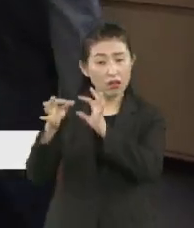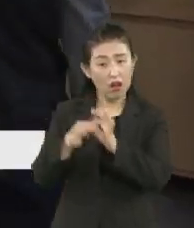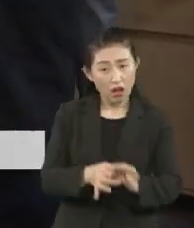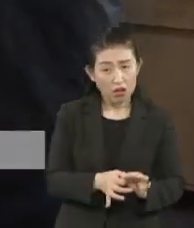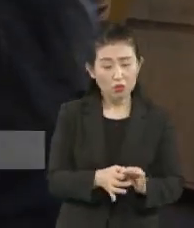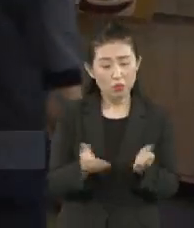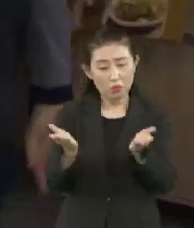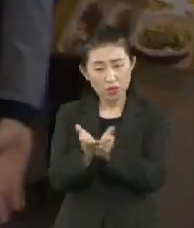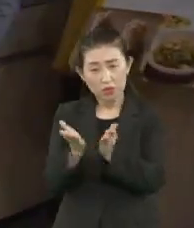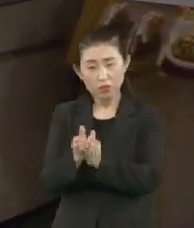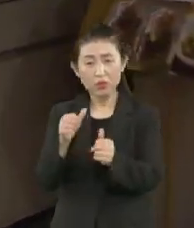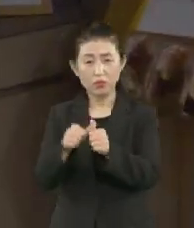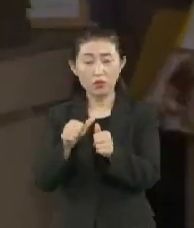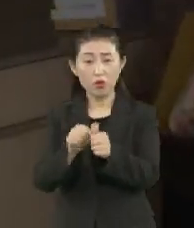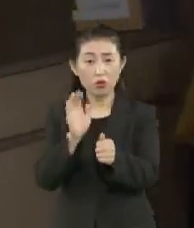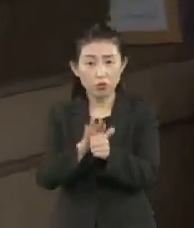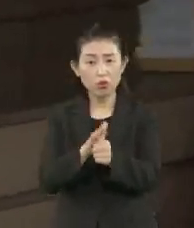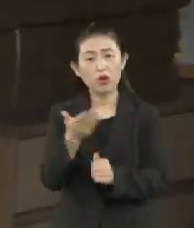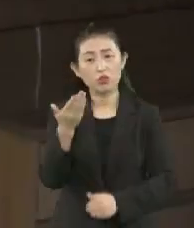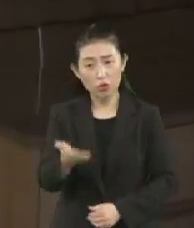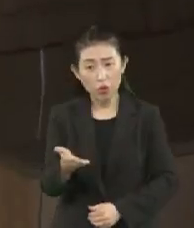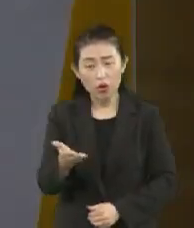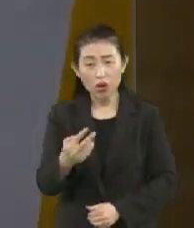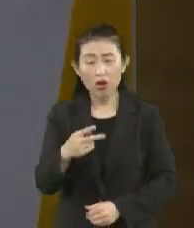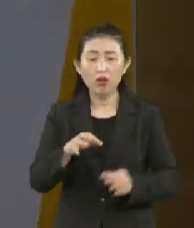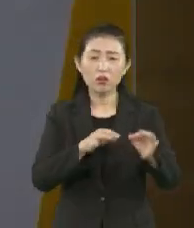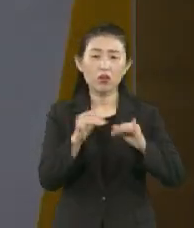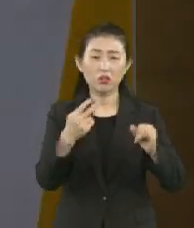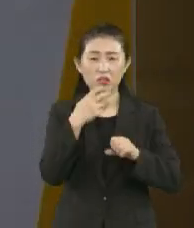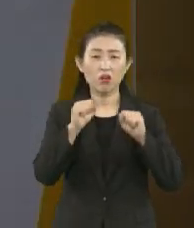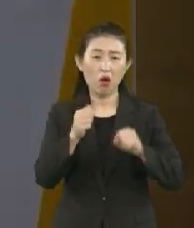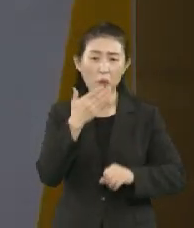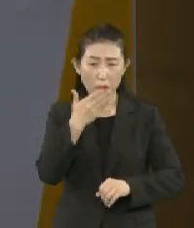꾸준한 맞춤형 전략 없이는 청년